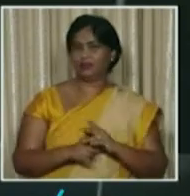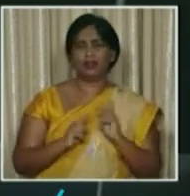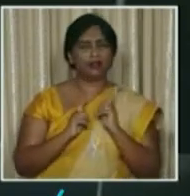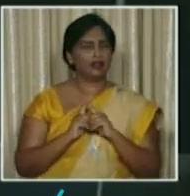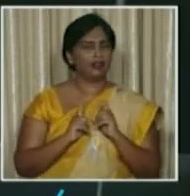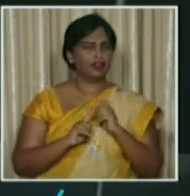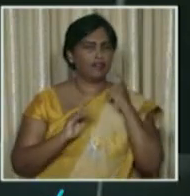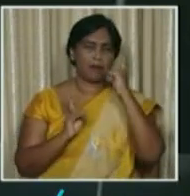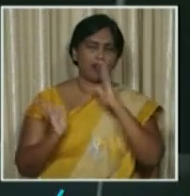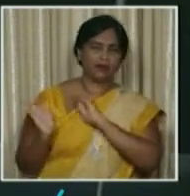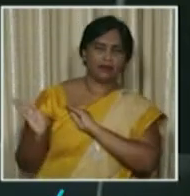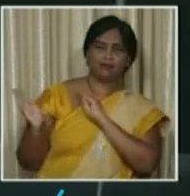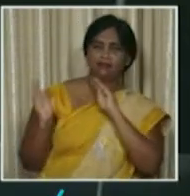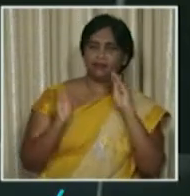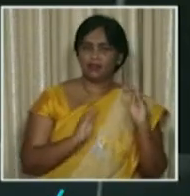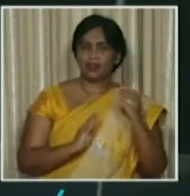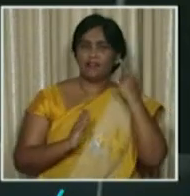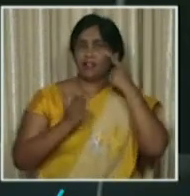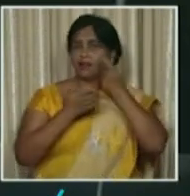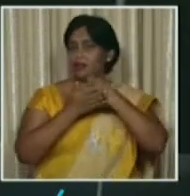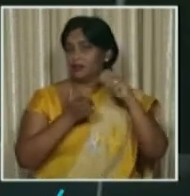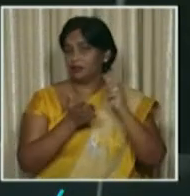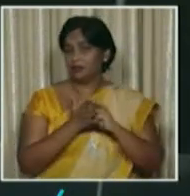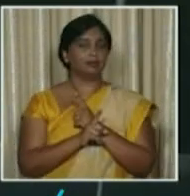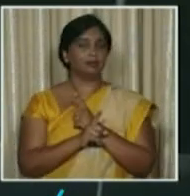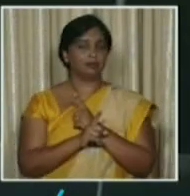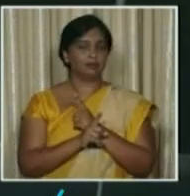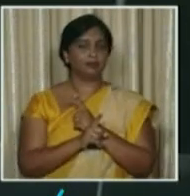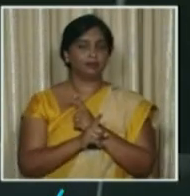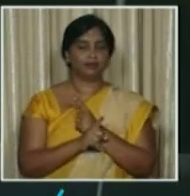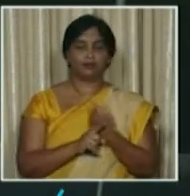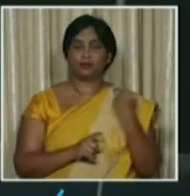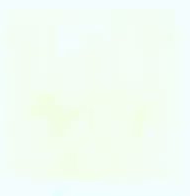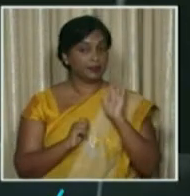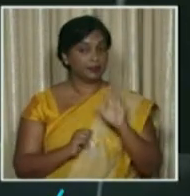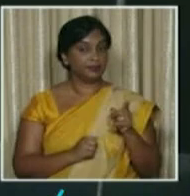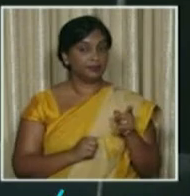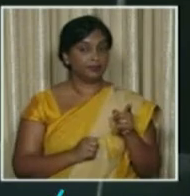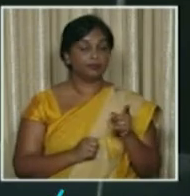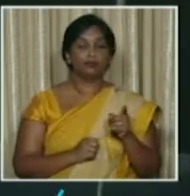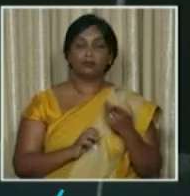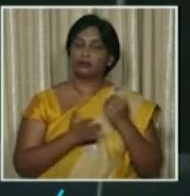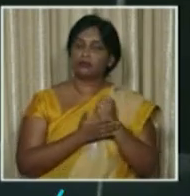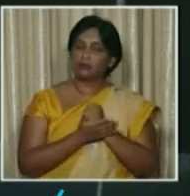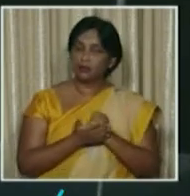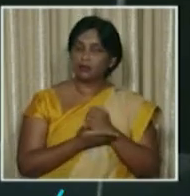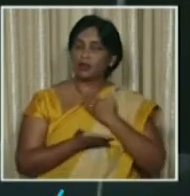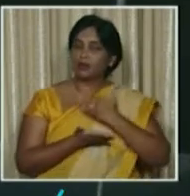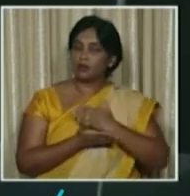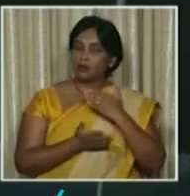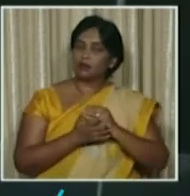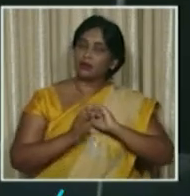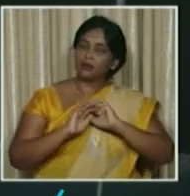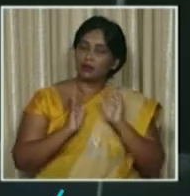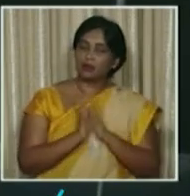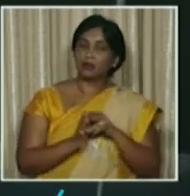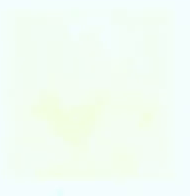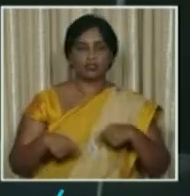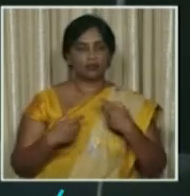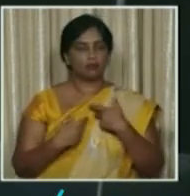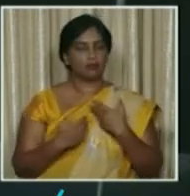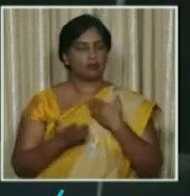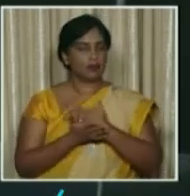අධ්‍යාපනයේ විභාග කල් ගිහිල්ලා උත්තරපත්‍ර පරීක්ෂා කරන්න ගුරුවරුන්ට යන්න පෙට්‍රල් නැහැ. ඒ සීළු අභියෝගත් එක්ක තමයි මම මේ අභියෝගය බාර